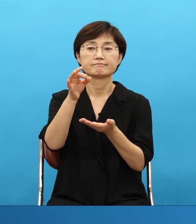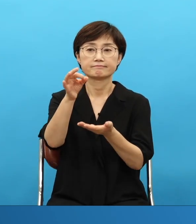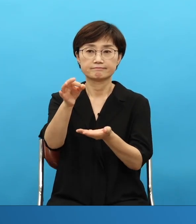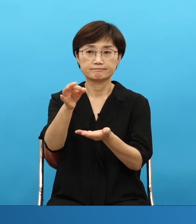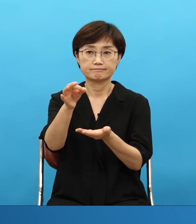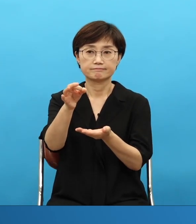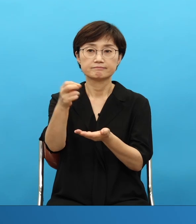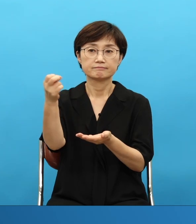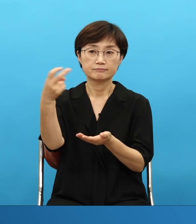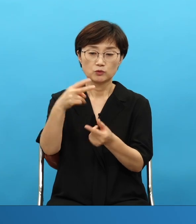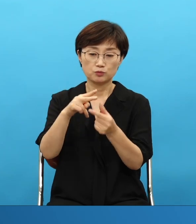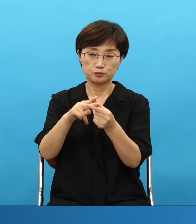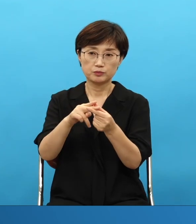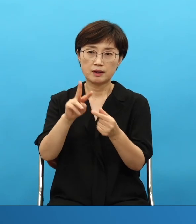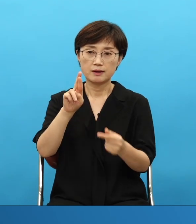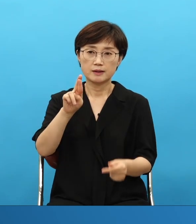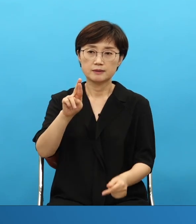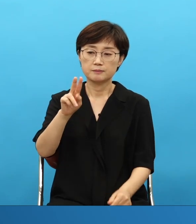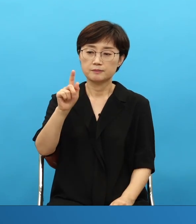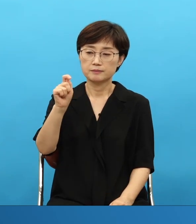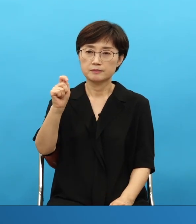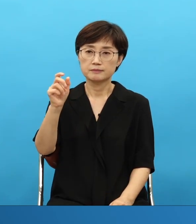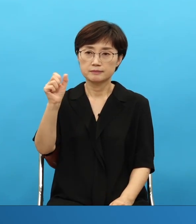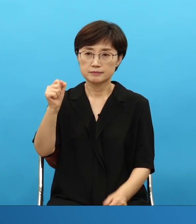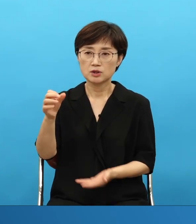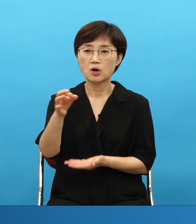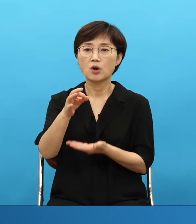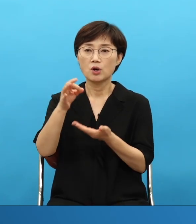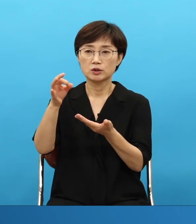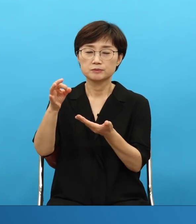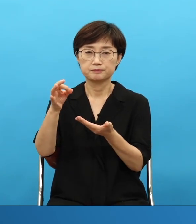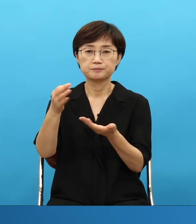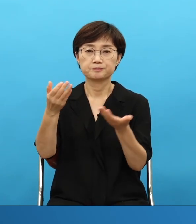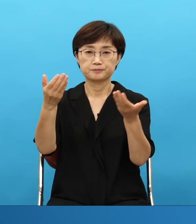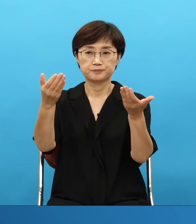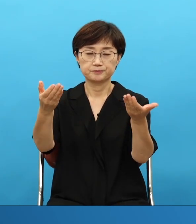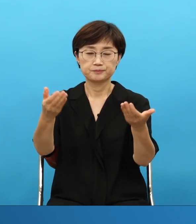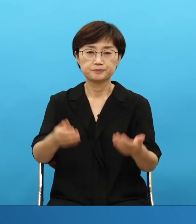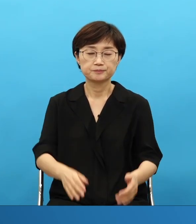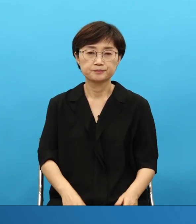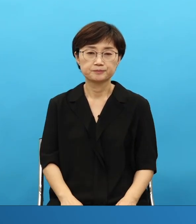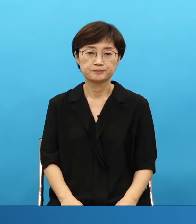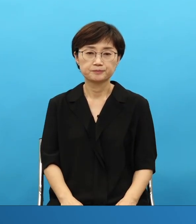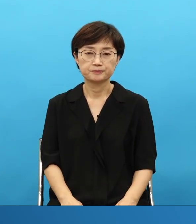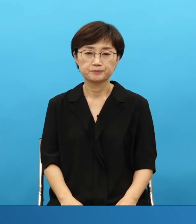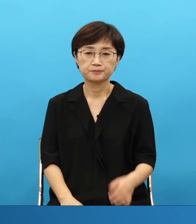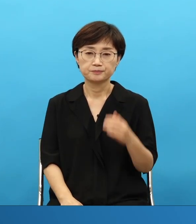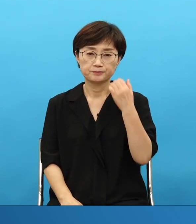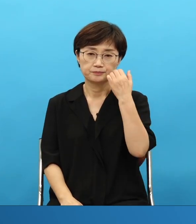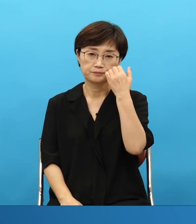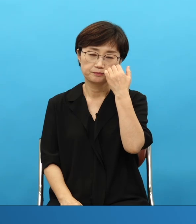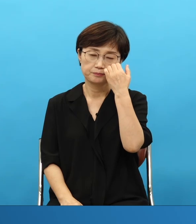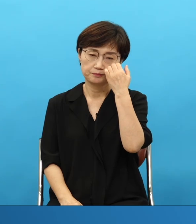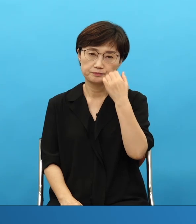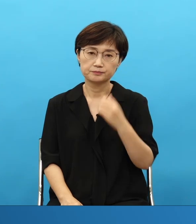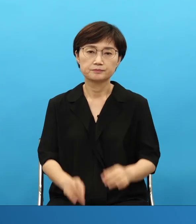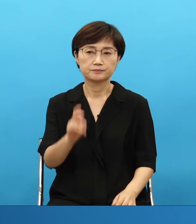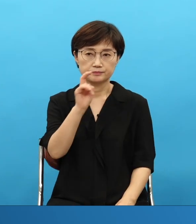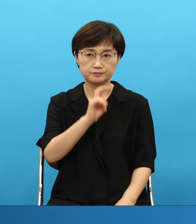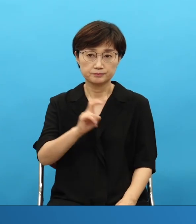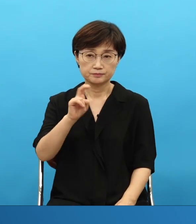RTS 헌금을 함께 드리도록 하겠습니다. When we glorify God through praise, let us give our prepared RTS offering.